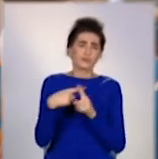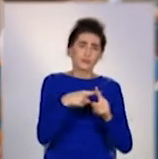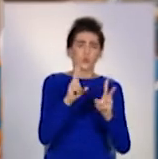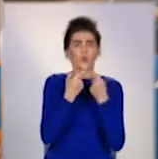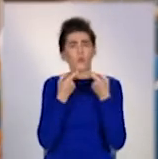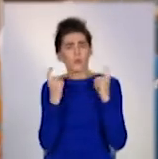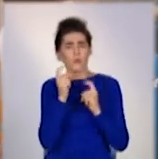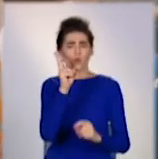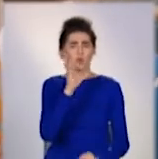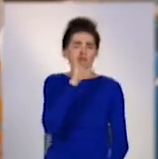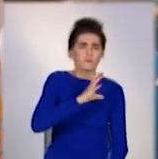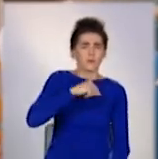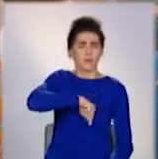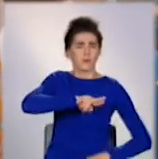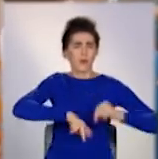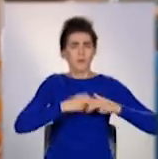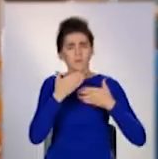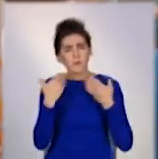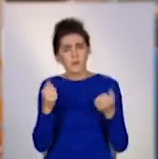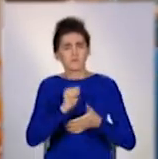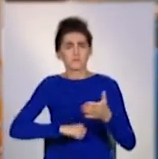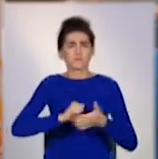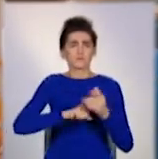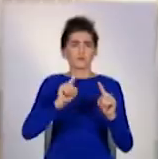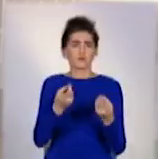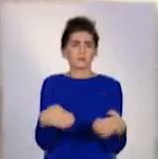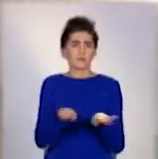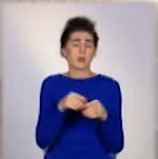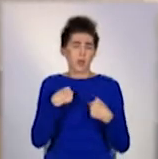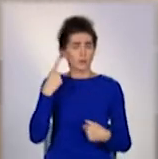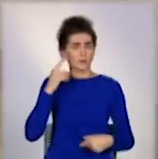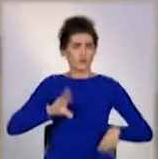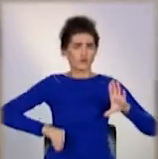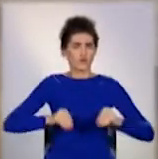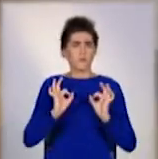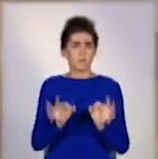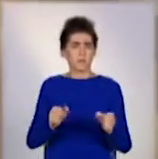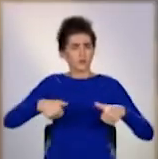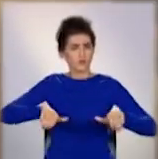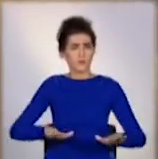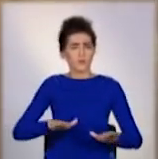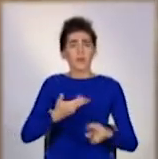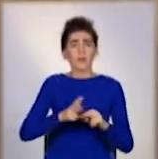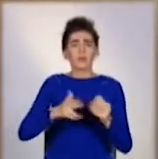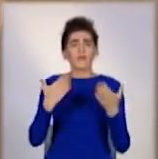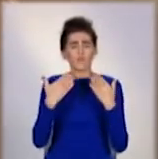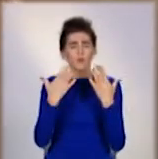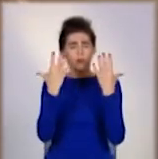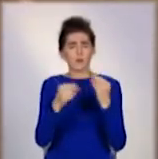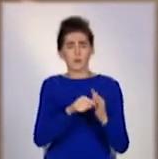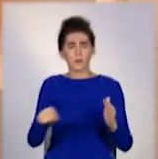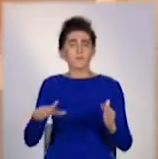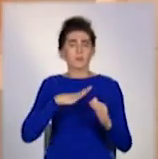посмішкою дивляться і кажуть, так, це вірно, це саме вірне рішення. Деякі заклади харчування вихідними таки